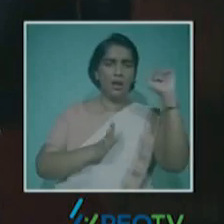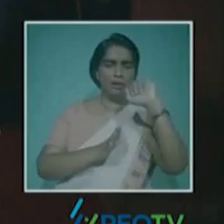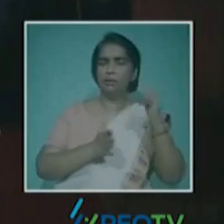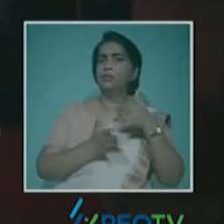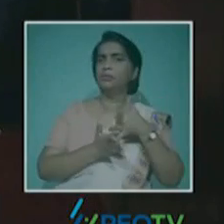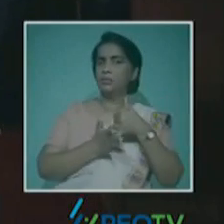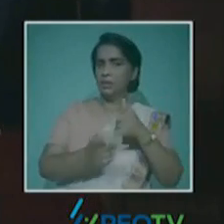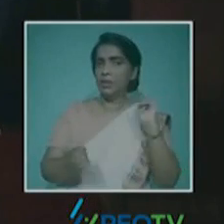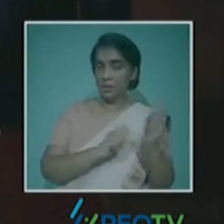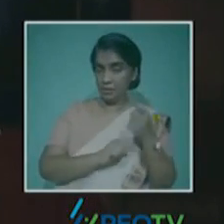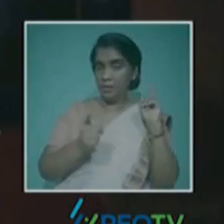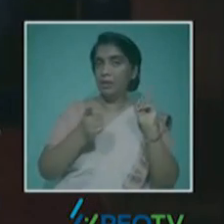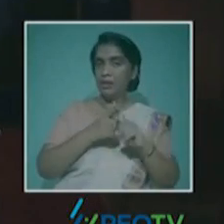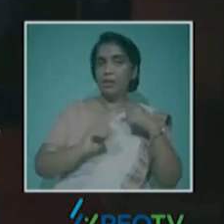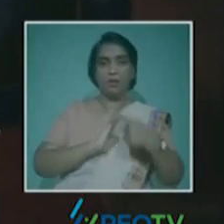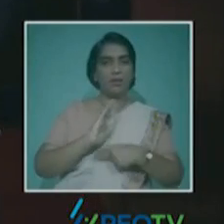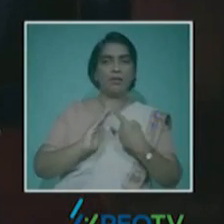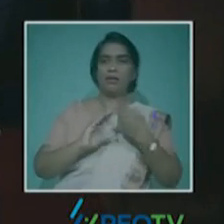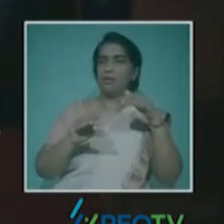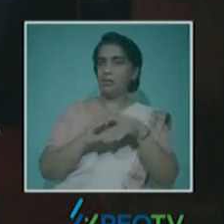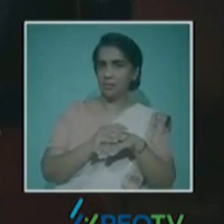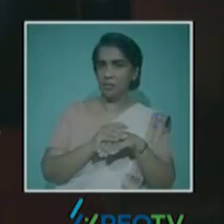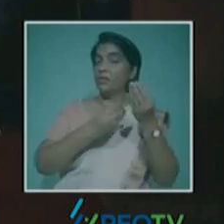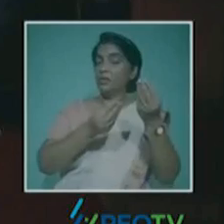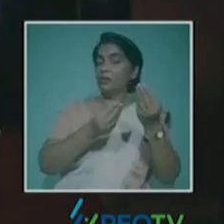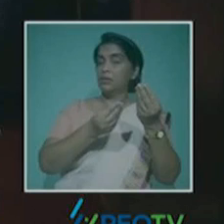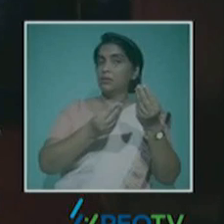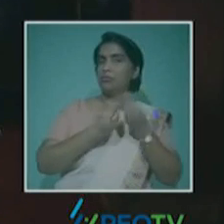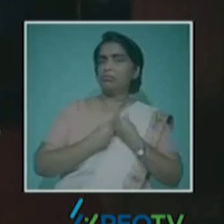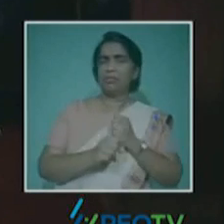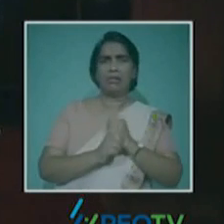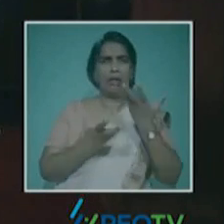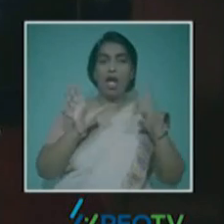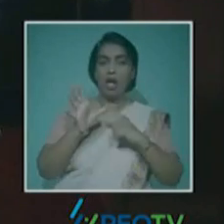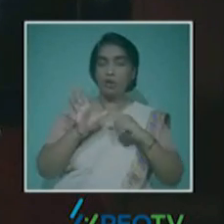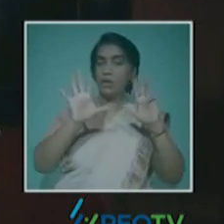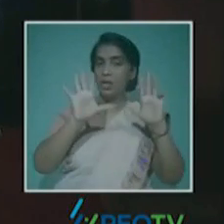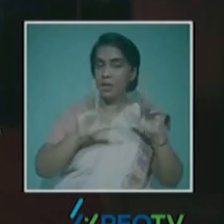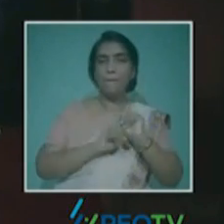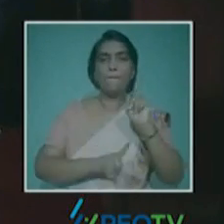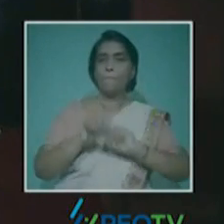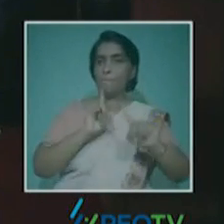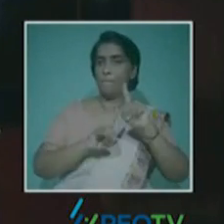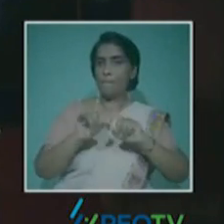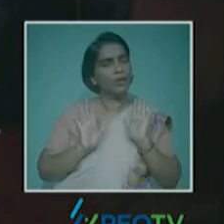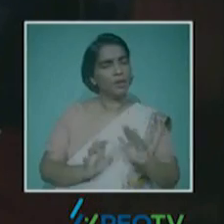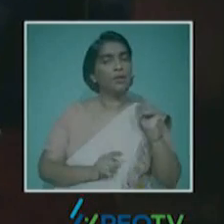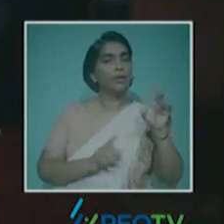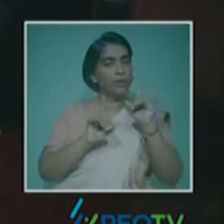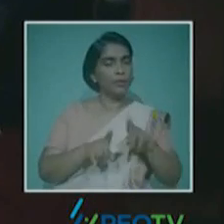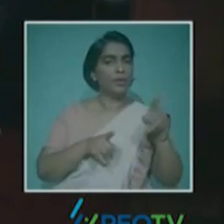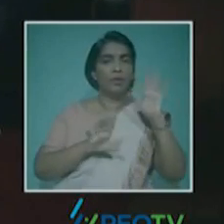කුසලාන ක්‍රිකට් තරගාවලියේ මෙරට පැවැත්වීමට අවස්ථාව ලබා නොගැනීම සම්බන්ධයෙන් මා විසින් පාර්ලිමේන්තුවේ කරුණු ඉදිරිපත් කරනු ලැබිනි.